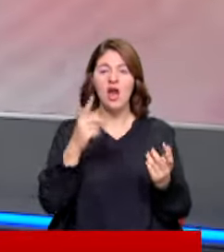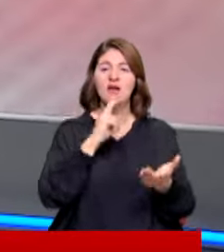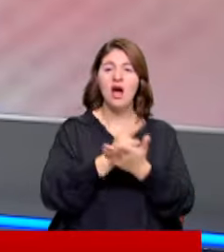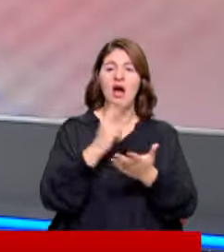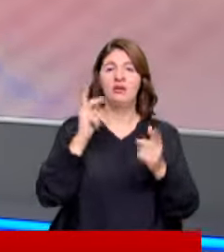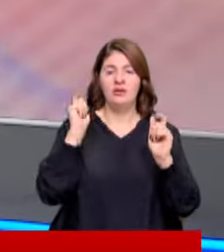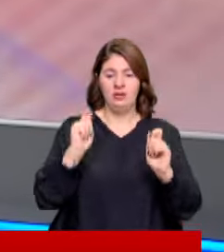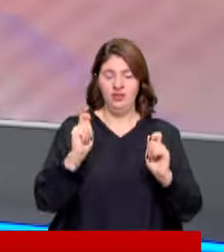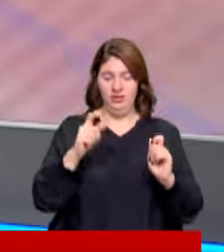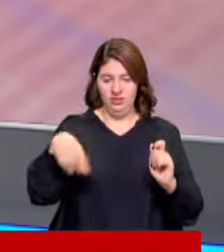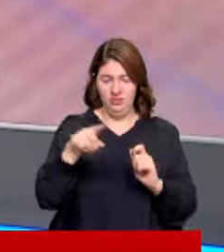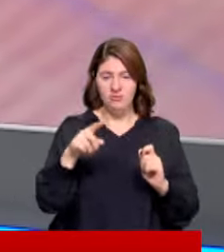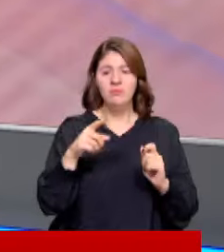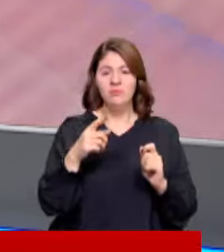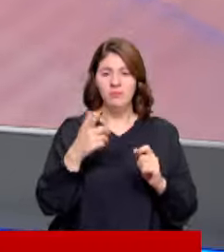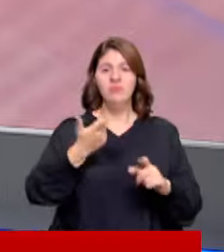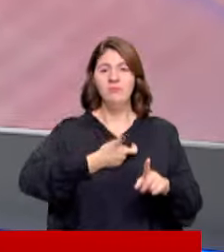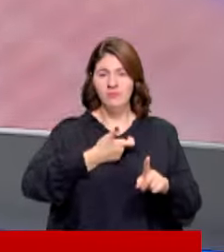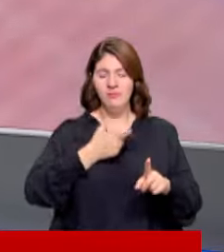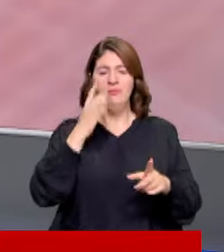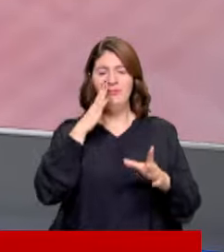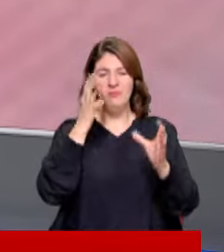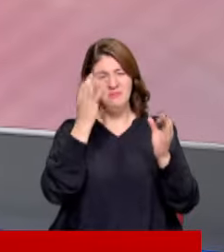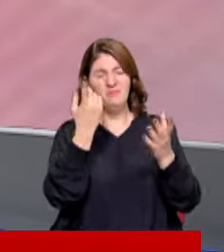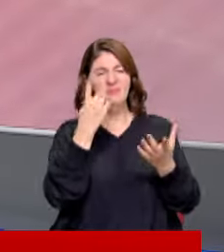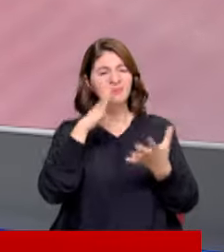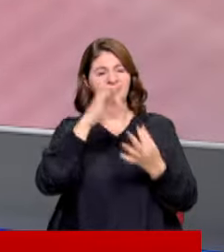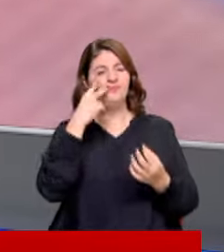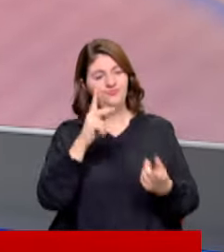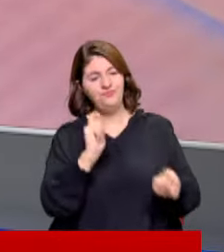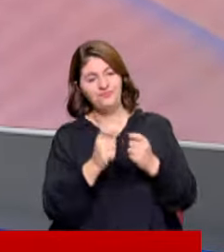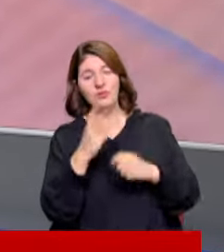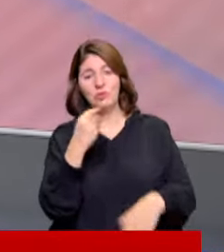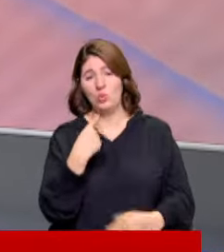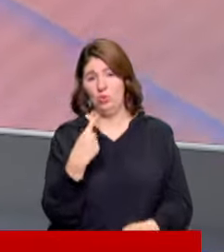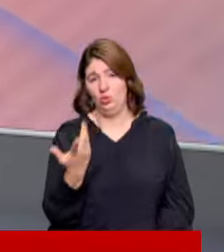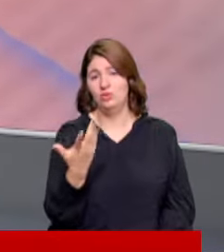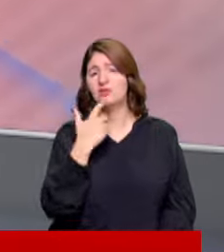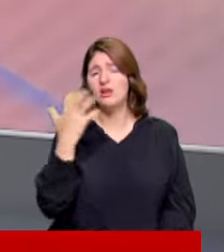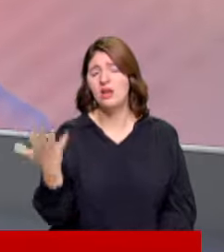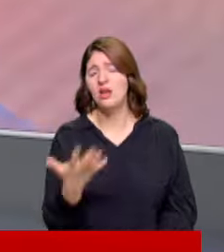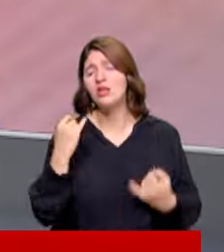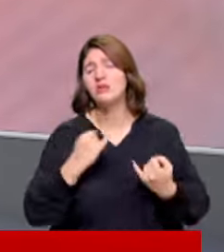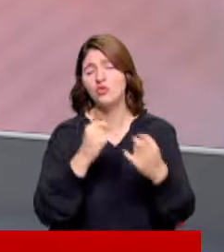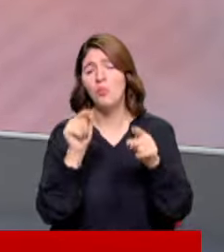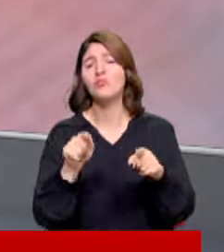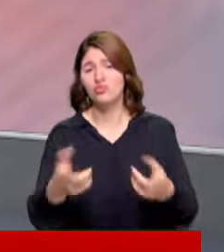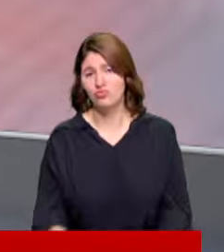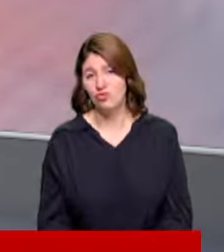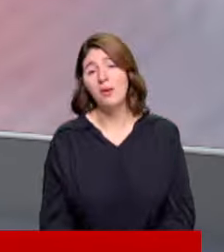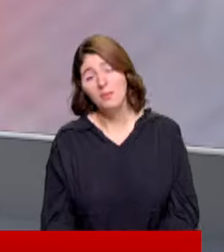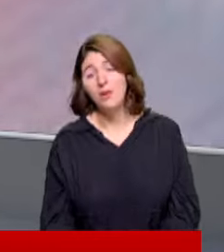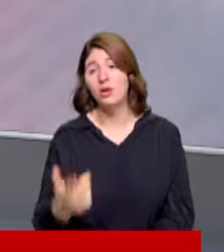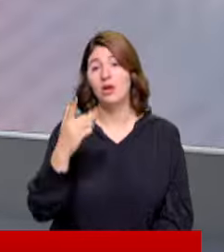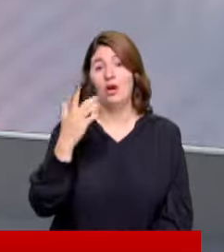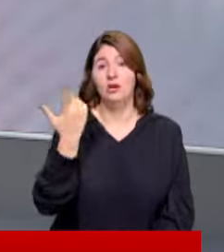kararların uygulandığını ve yasaların kişilere göre revize edildiğini tartışıyoruz. Yıllardır aslında tartışıyoruz ama artık çok